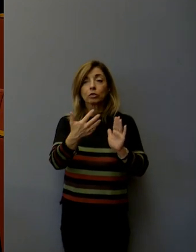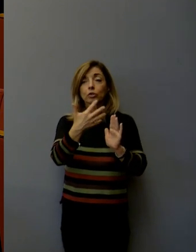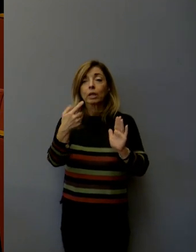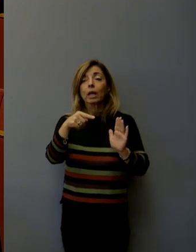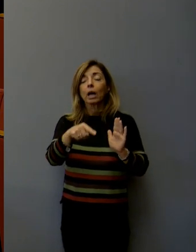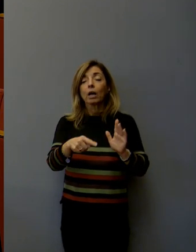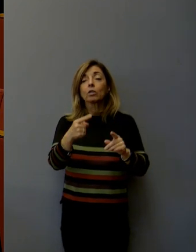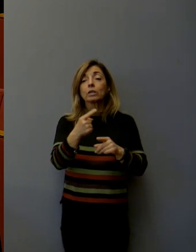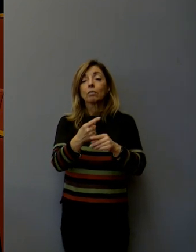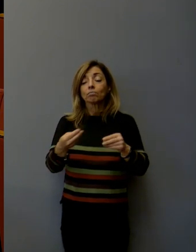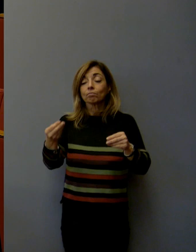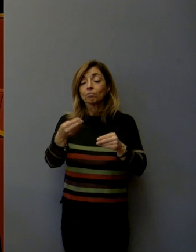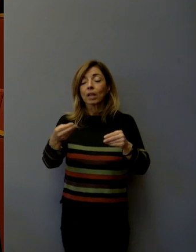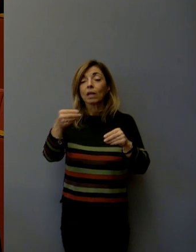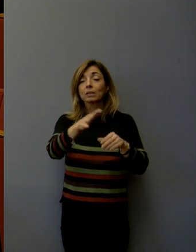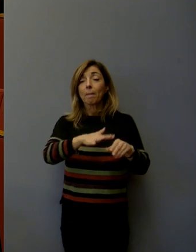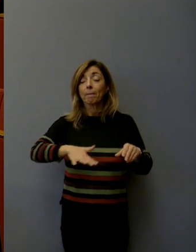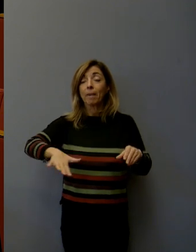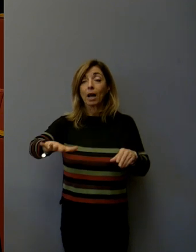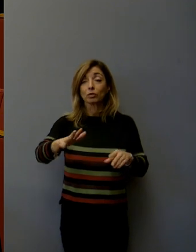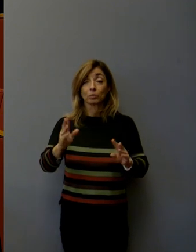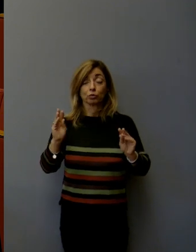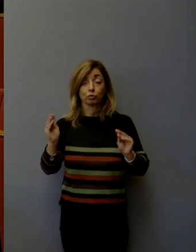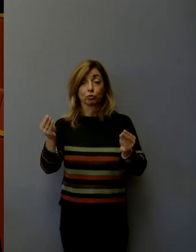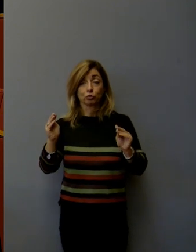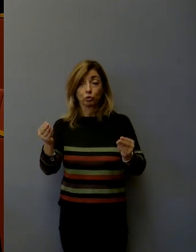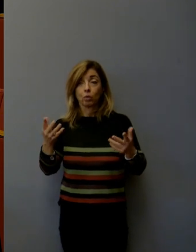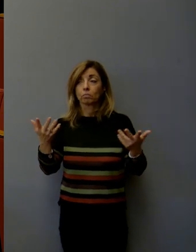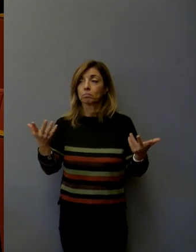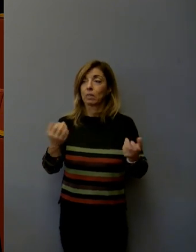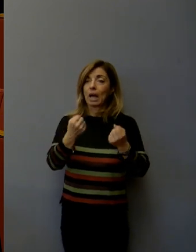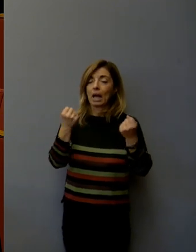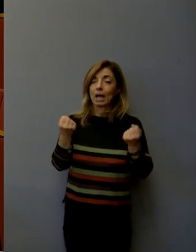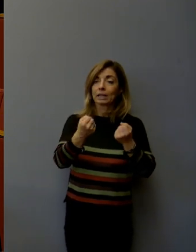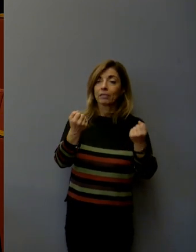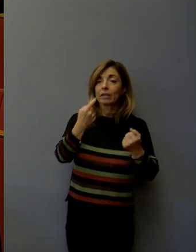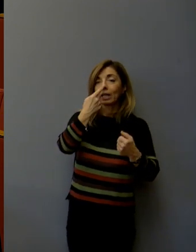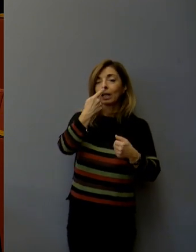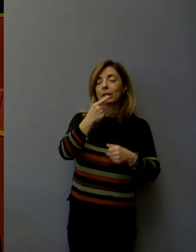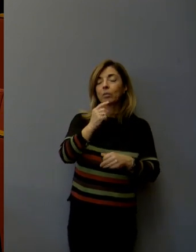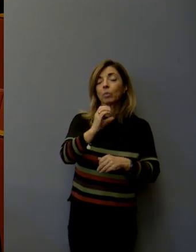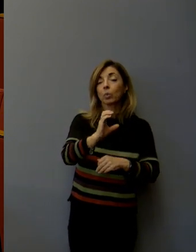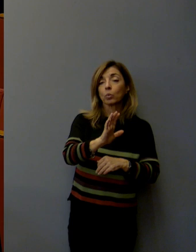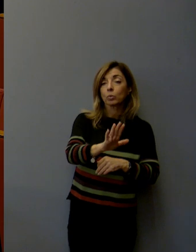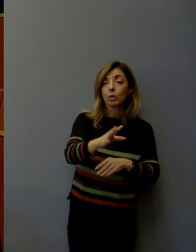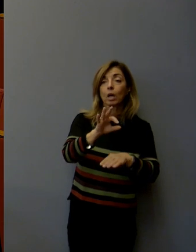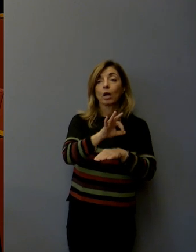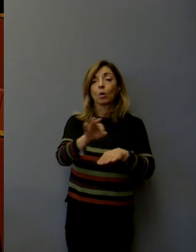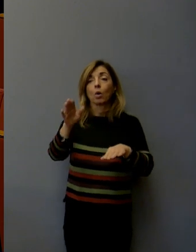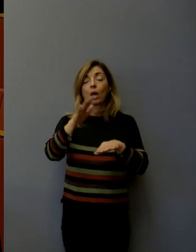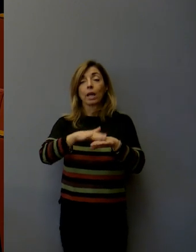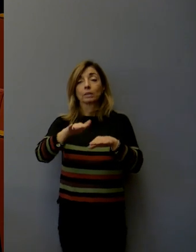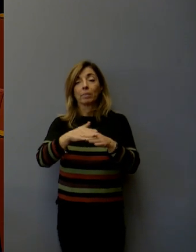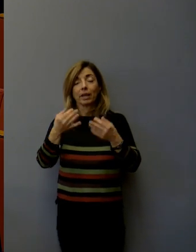gli adolescenti con attività di tipo culturale con esperienze educative e sottolineo esperienze